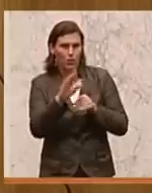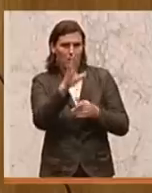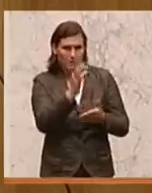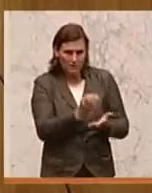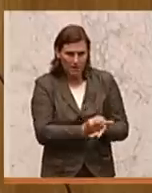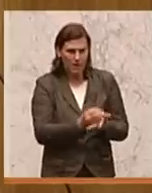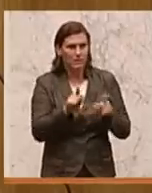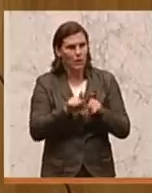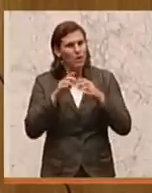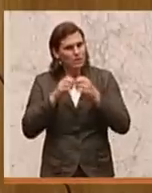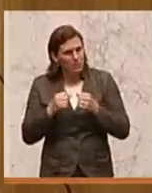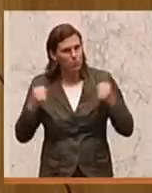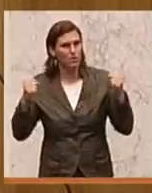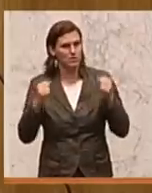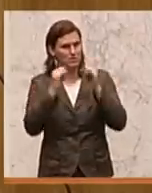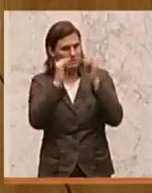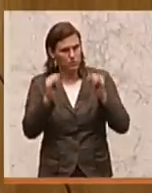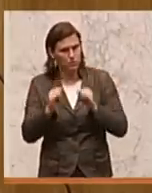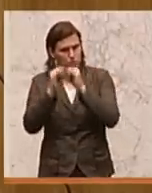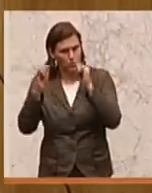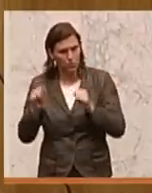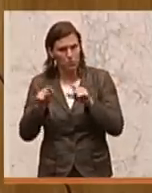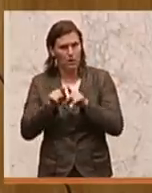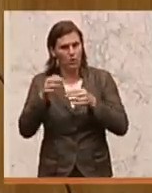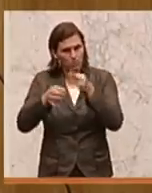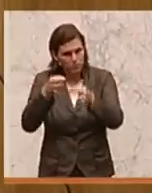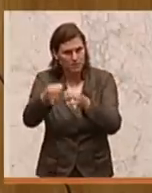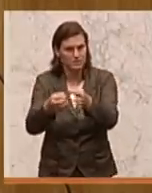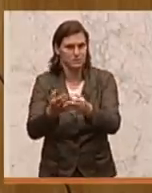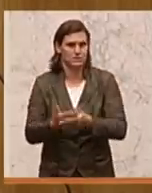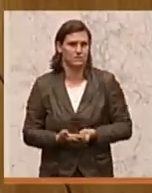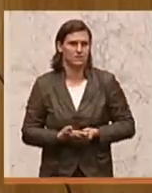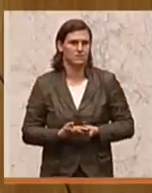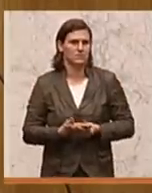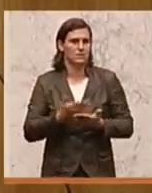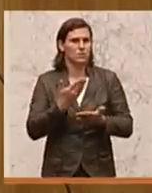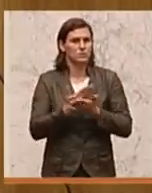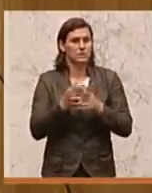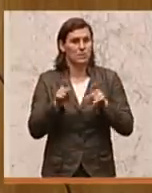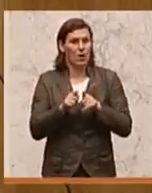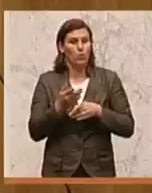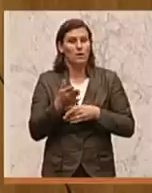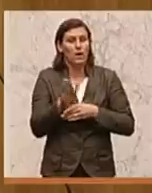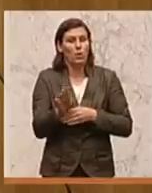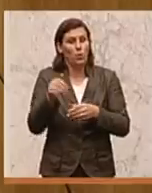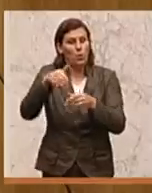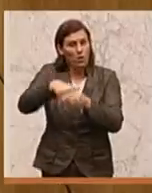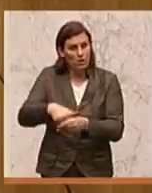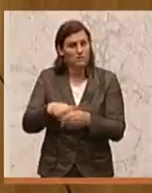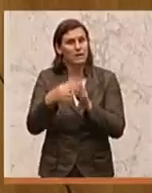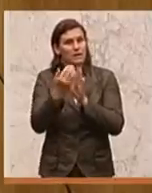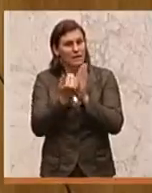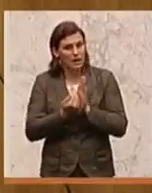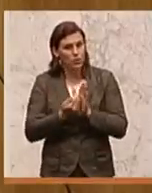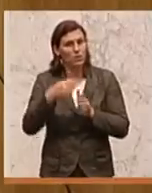die demokratischen Institutionen und Prozesse selbst. Und dazu wiederum zählt unter anderem die Regelung, das